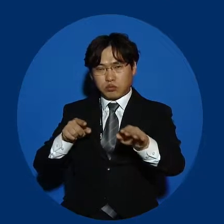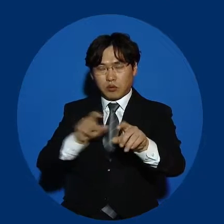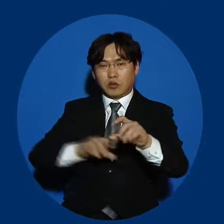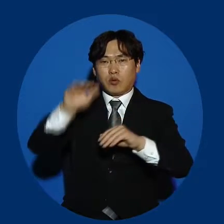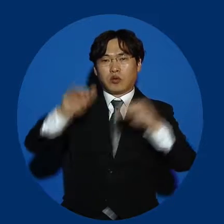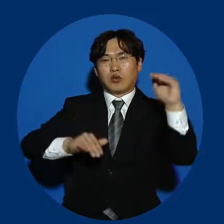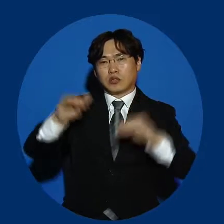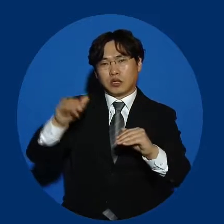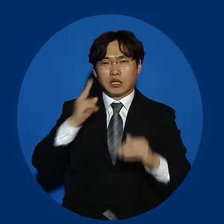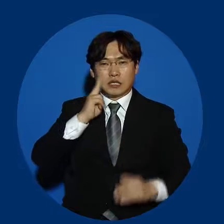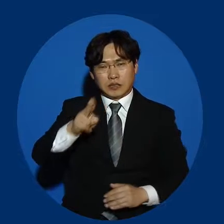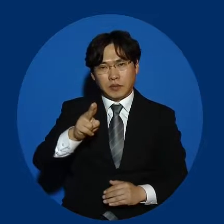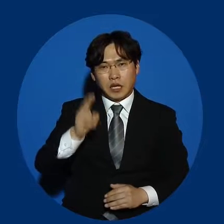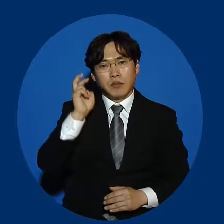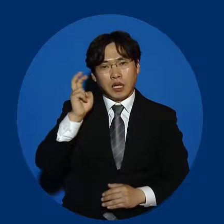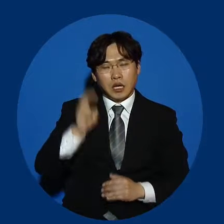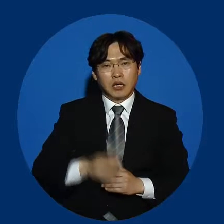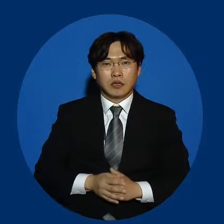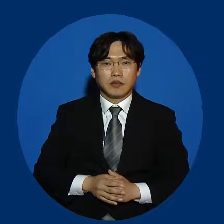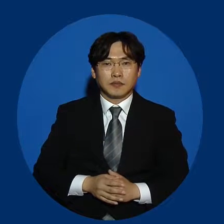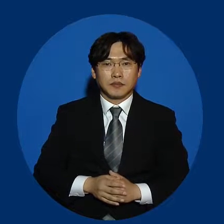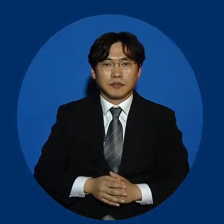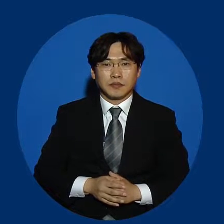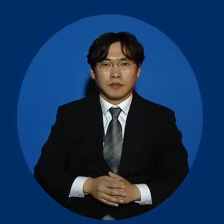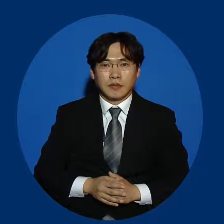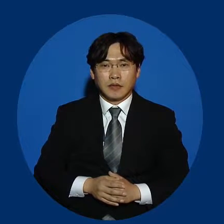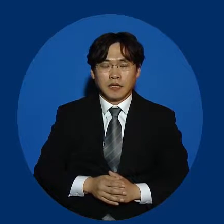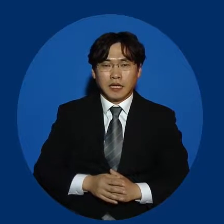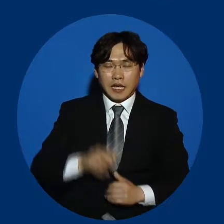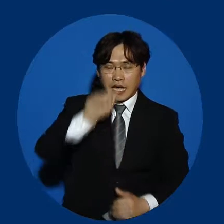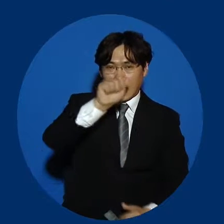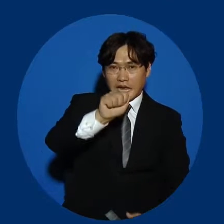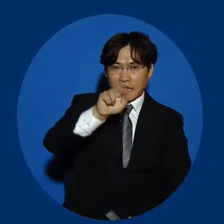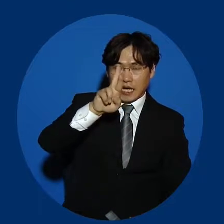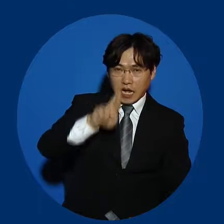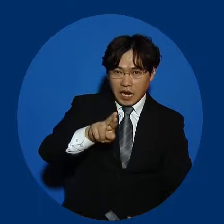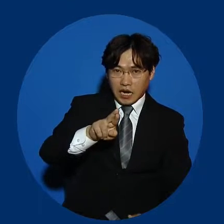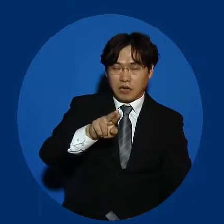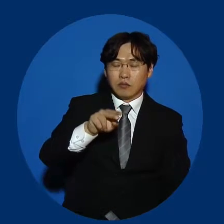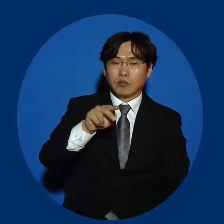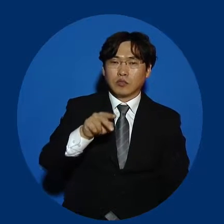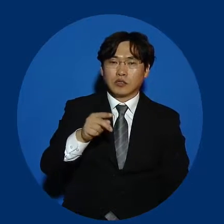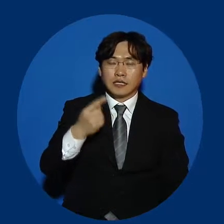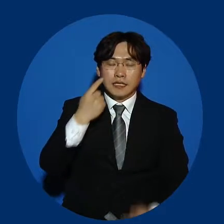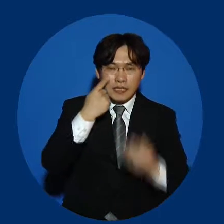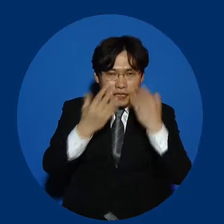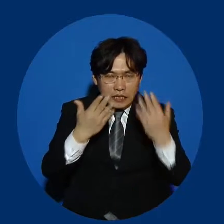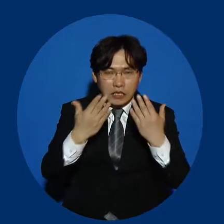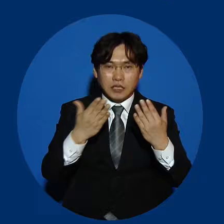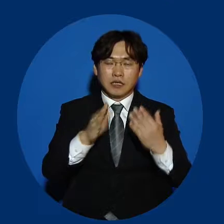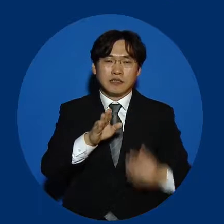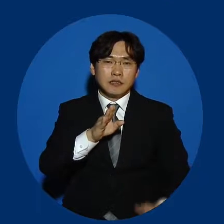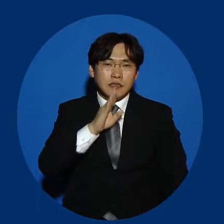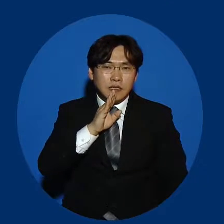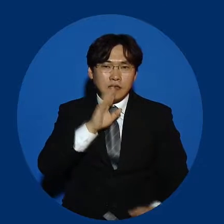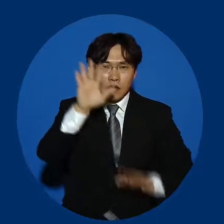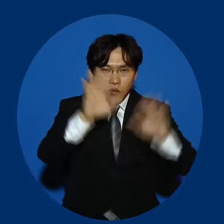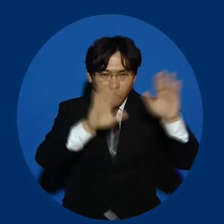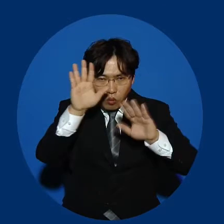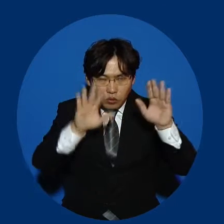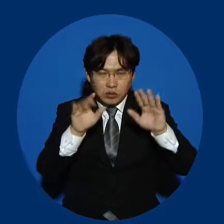특히 청각장애인들은 뭐 증강현실이라든가 뭐 AR, VR 같은 게 청각장애인들은 굉장히 유용할 거라고 봅니다.